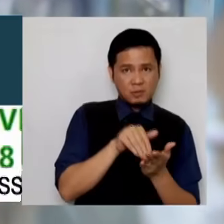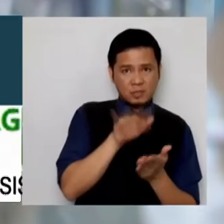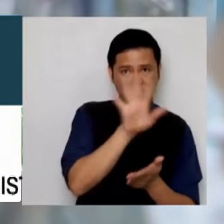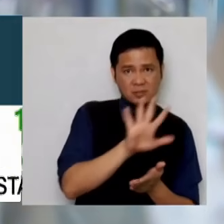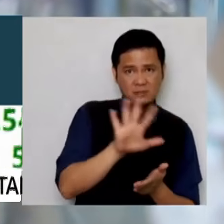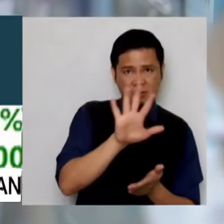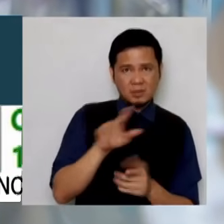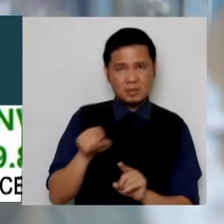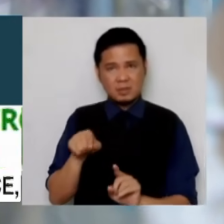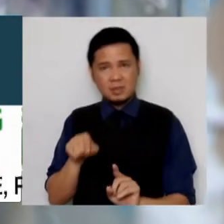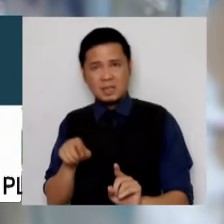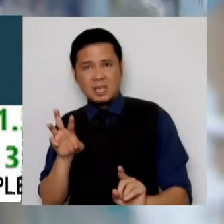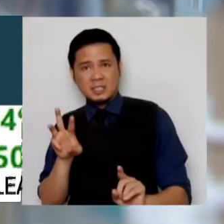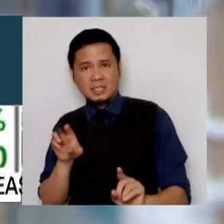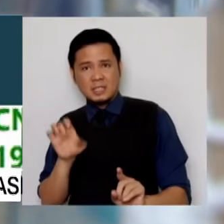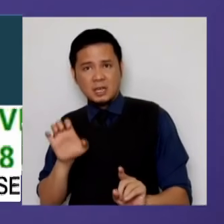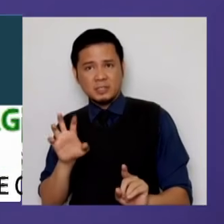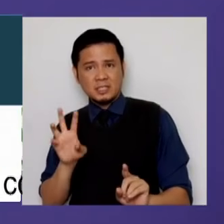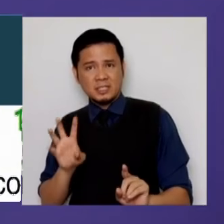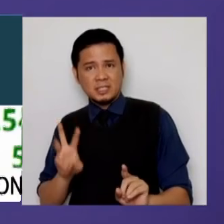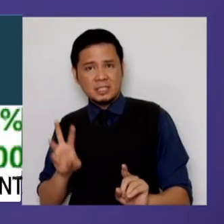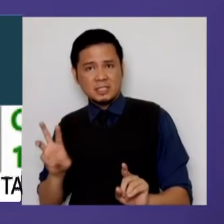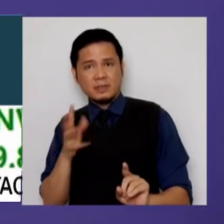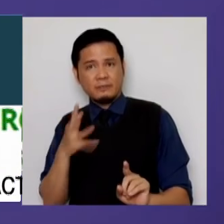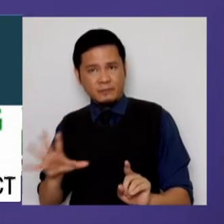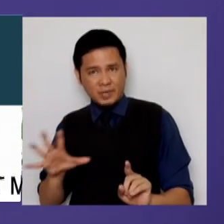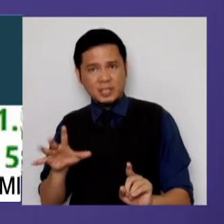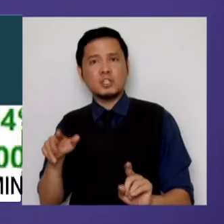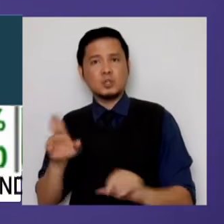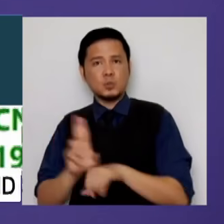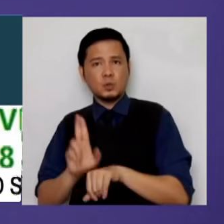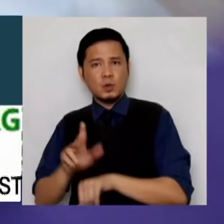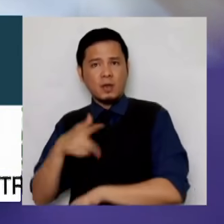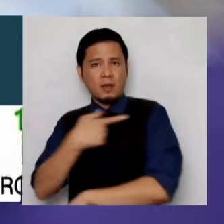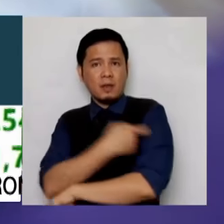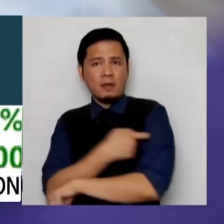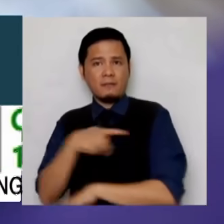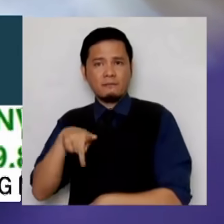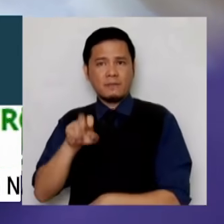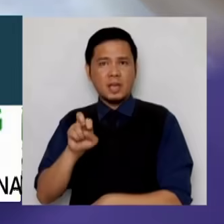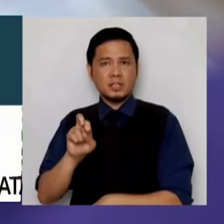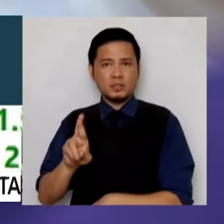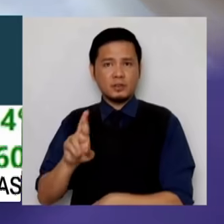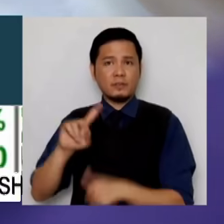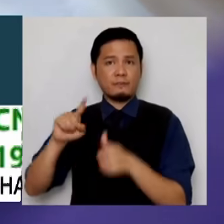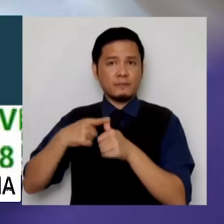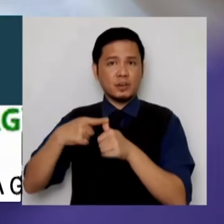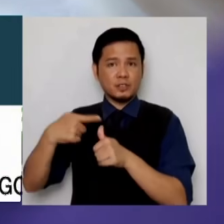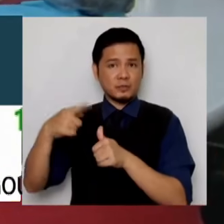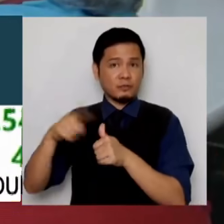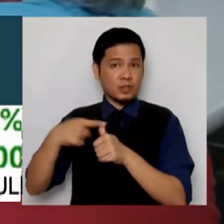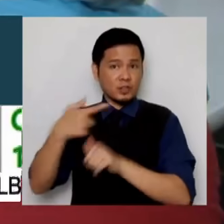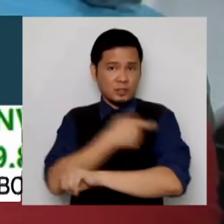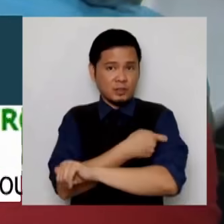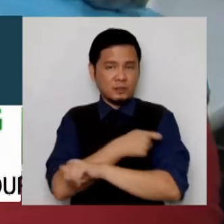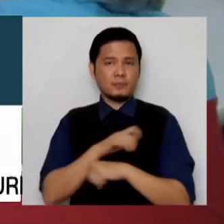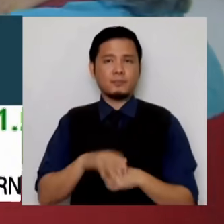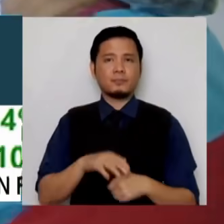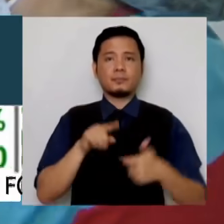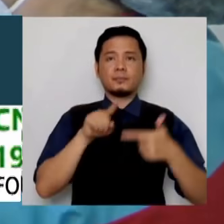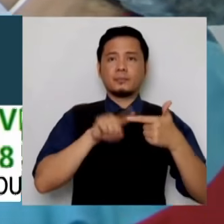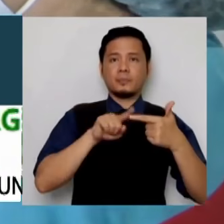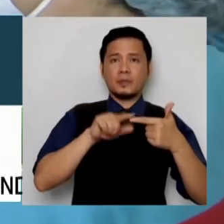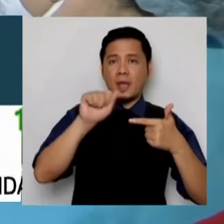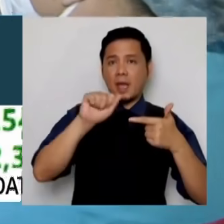26,145, 666 lang dyan ang nabakunahan ng Pfizer, okay? Mm-hmm. Na first dose. Ang AstraZeneca na nabakunahan natin